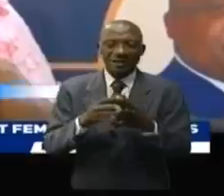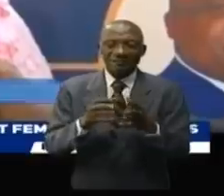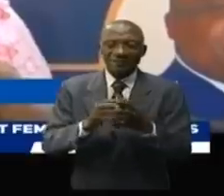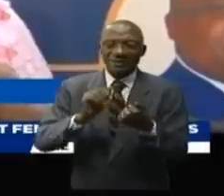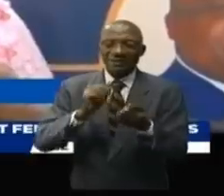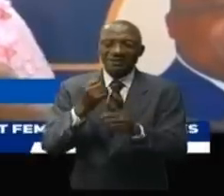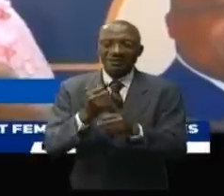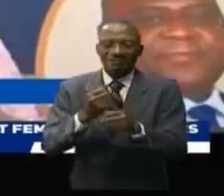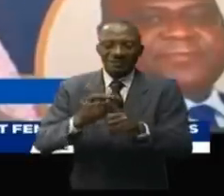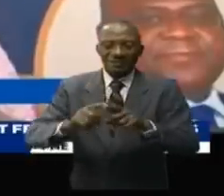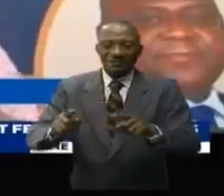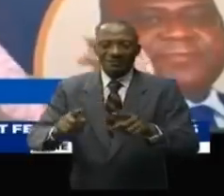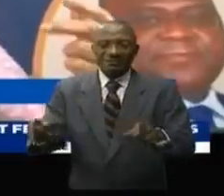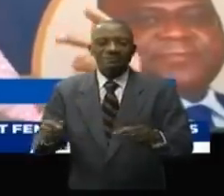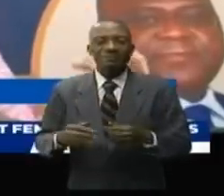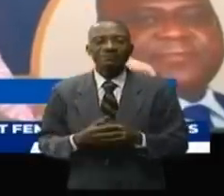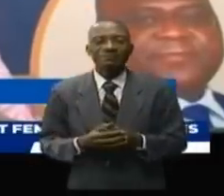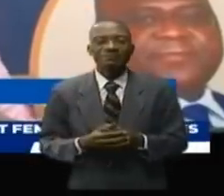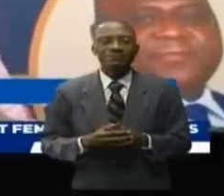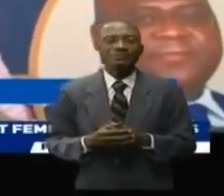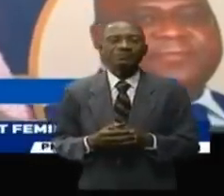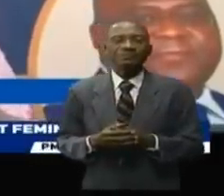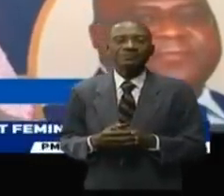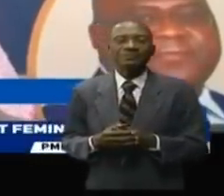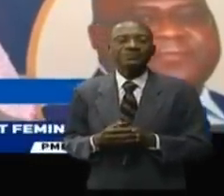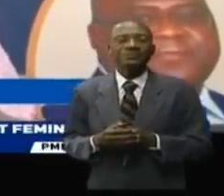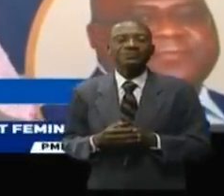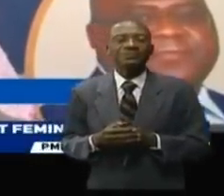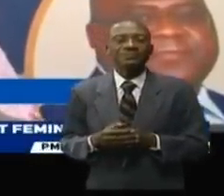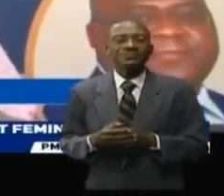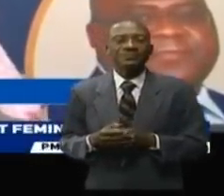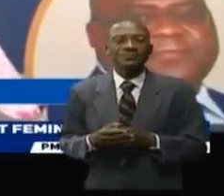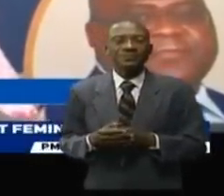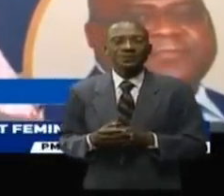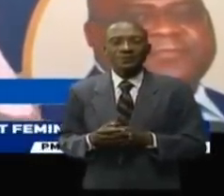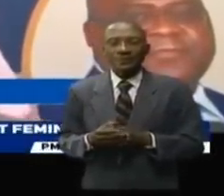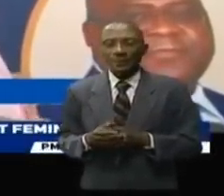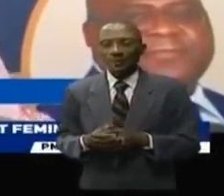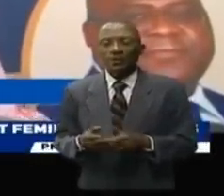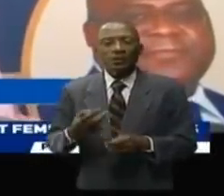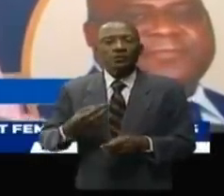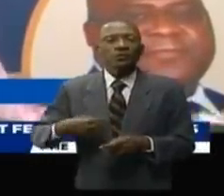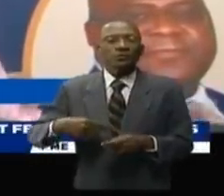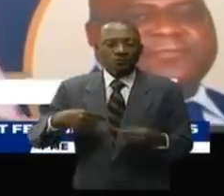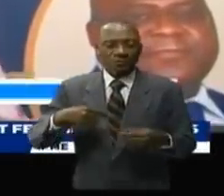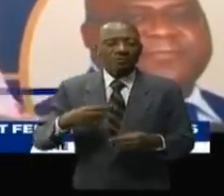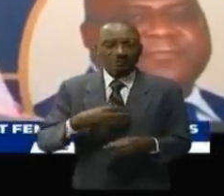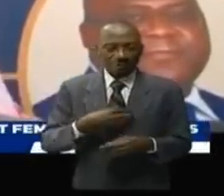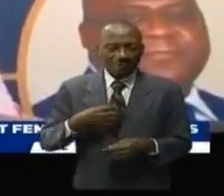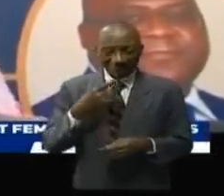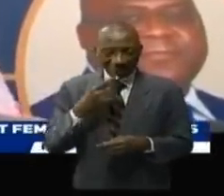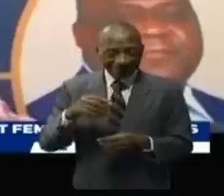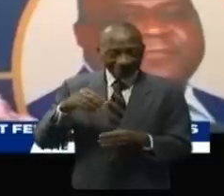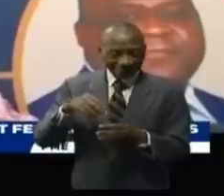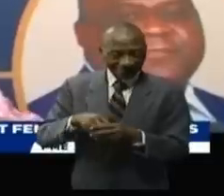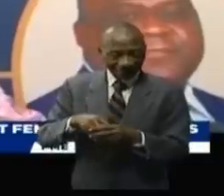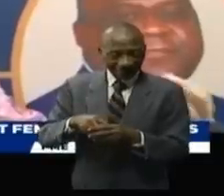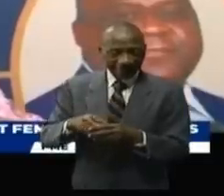dans G100. C'est comme on a dit une pyramide. On commence tout en